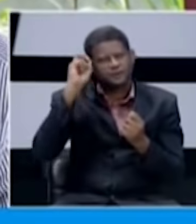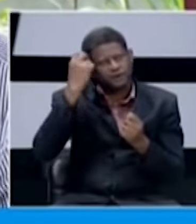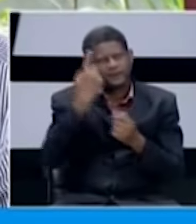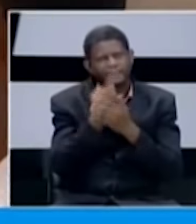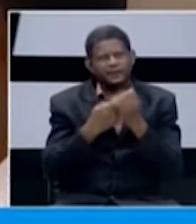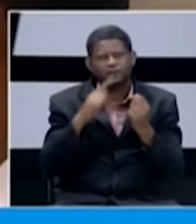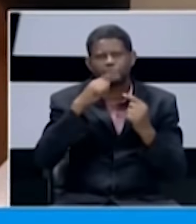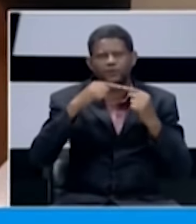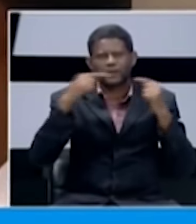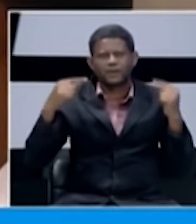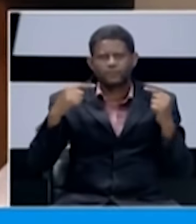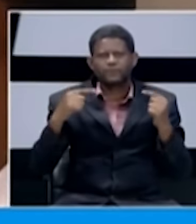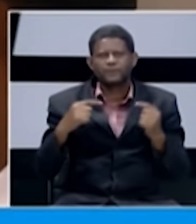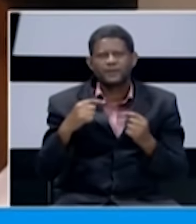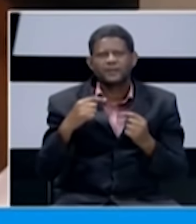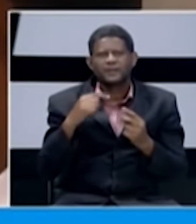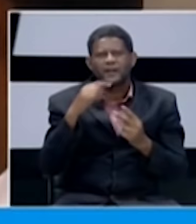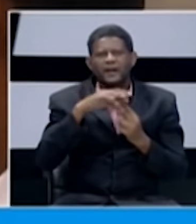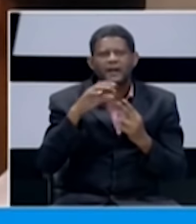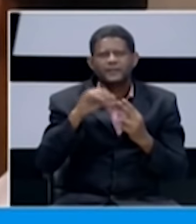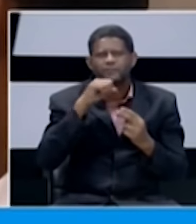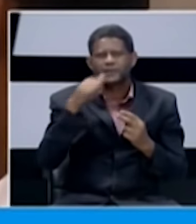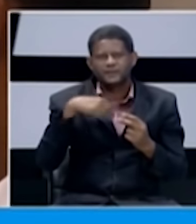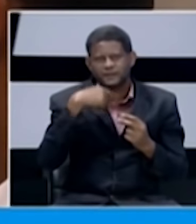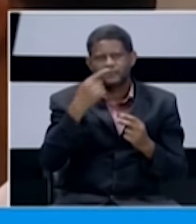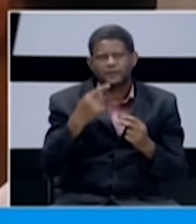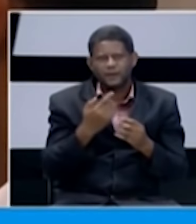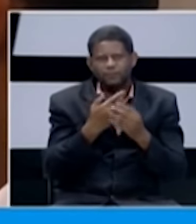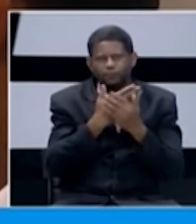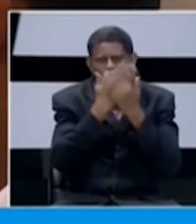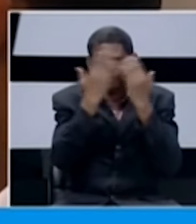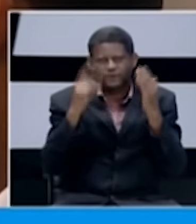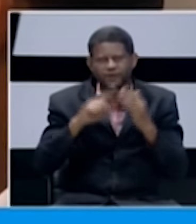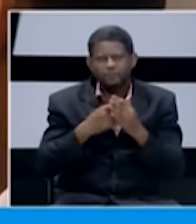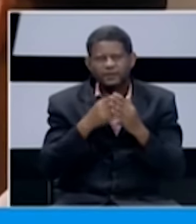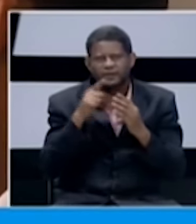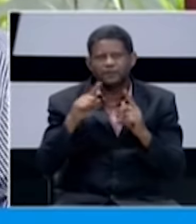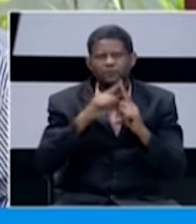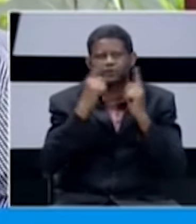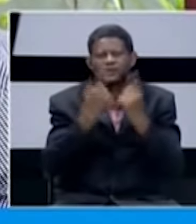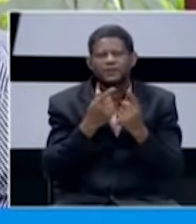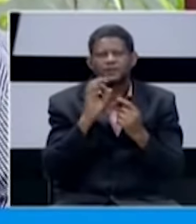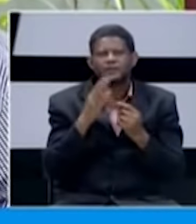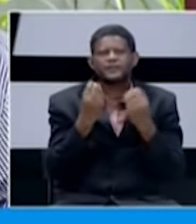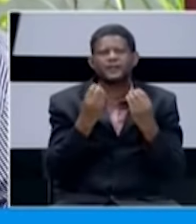ተቃይሞሞ እንድሕር ዳ ኣይንምረፅን ዝብል ካብ ሰናይ ግሓቱ ሃልይዎም እዞም ጉጅለ እዚኦም